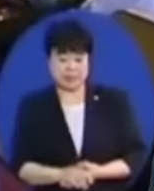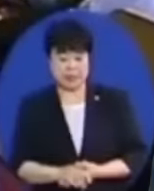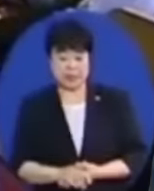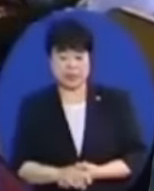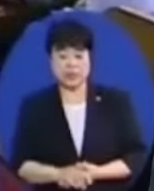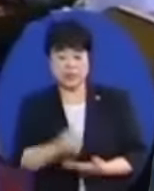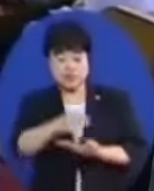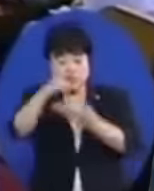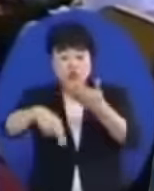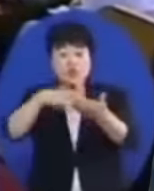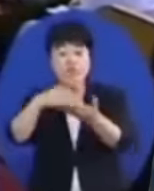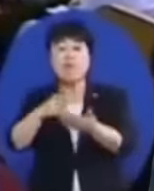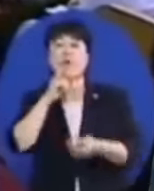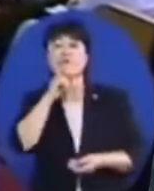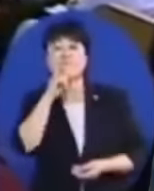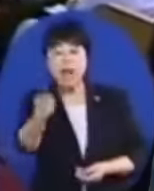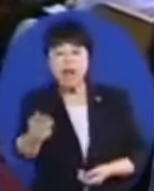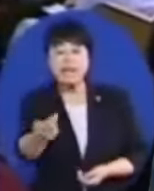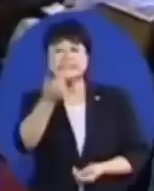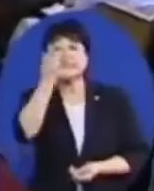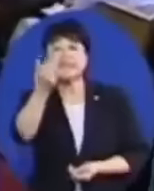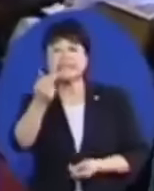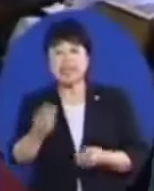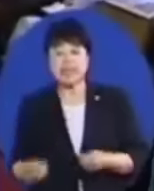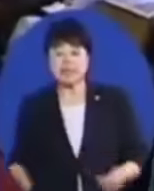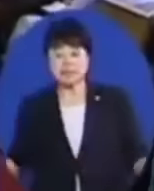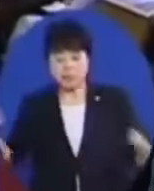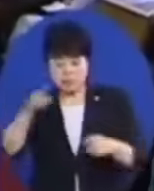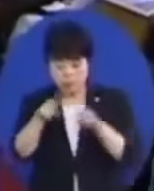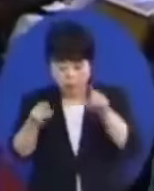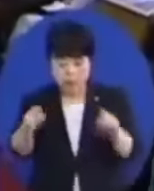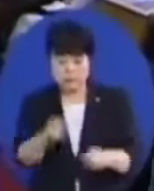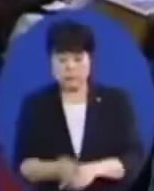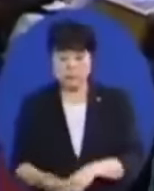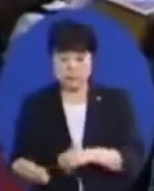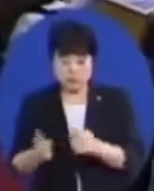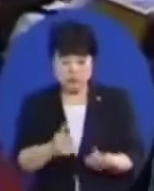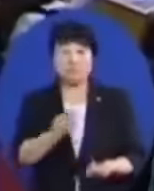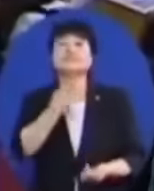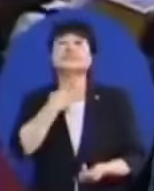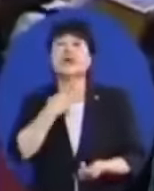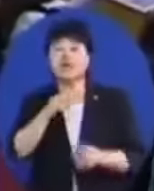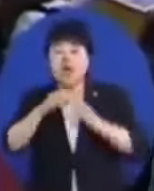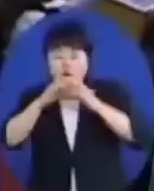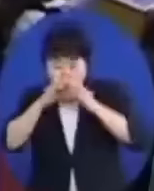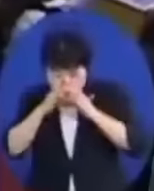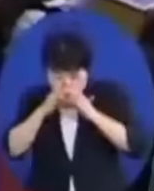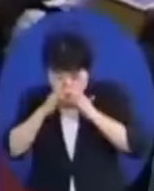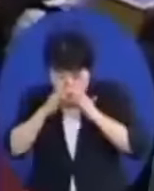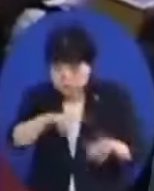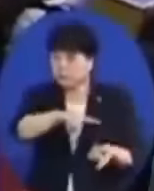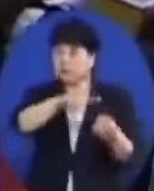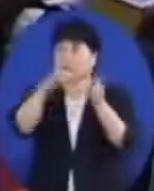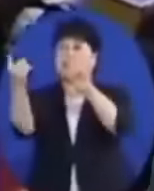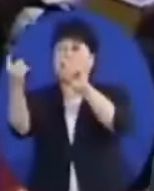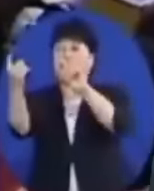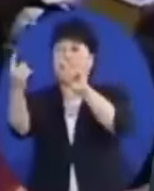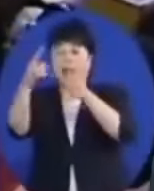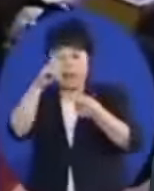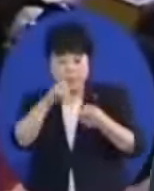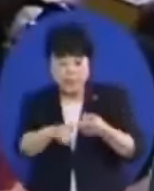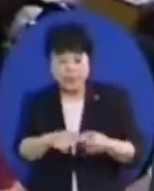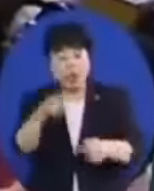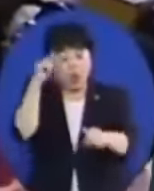주 야훼께서 이같이 말씀하시기를 생기야, 사방에서부터 와서 이 죽음을 당한 자에게 불어서 살아나게 하라 하셨다라. 예, 내가